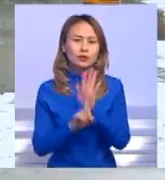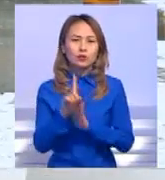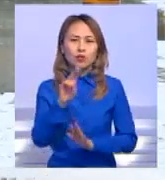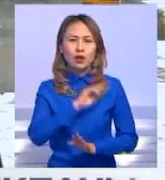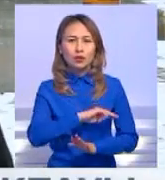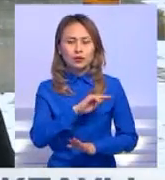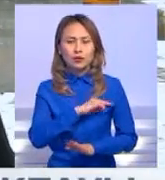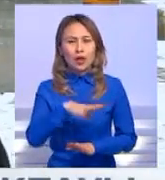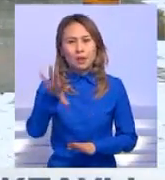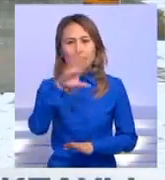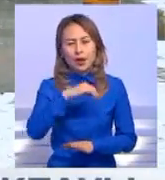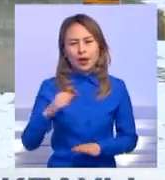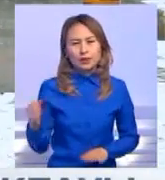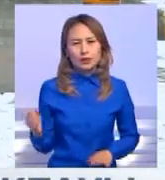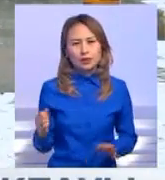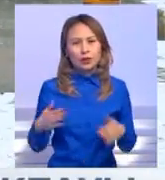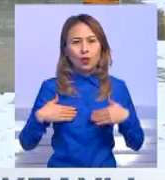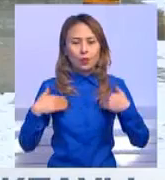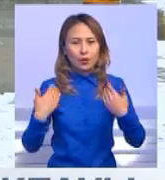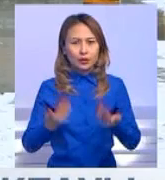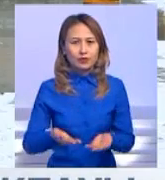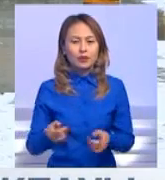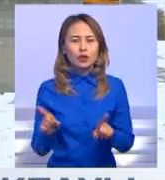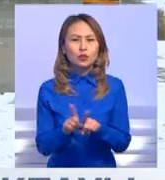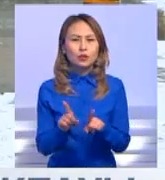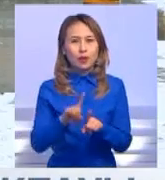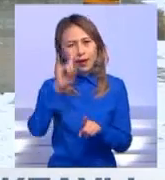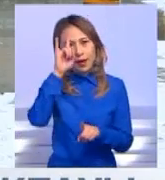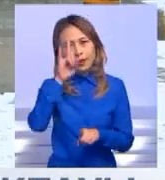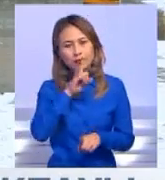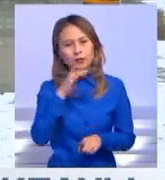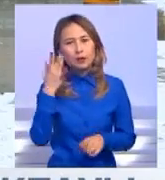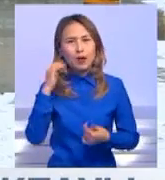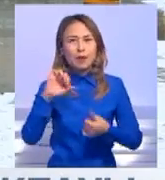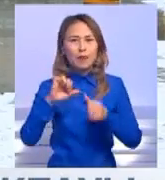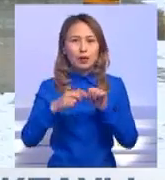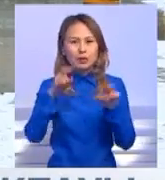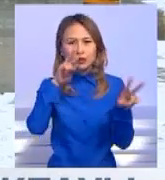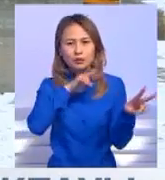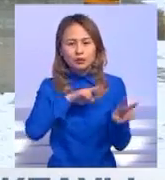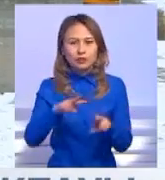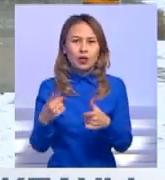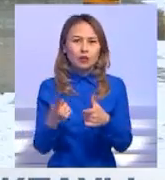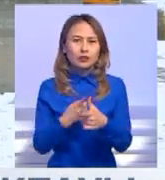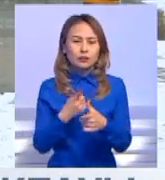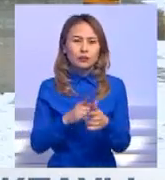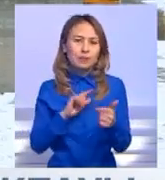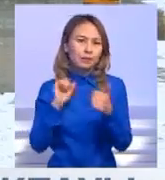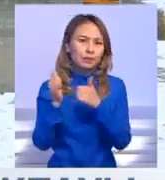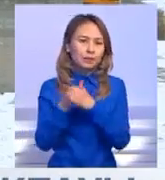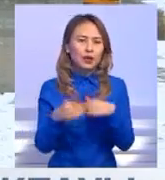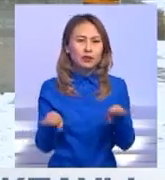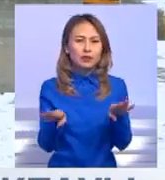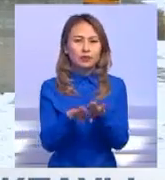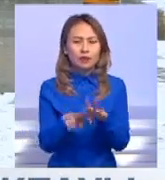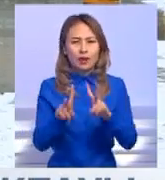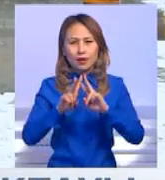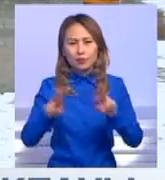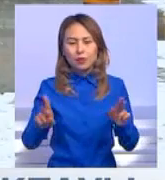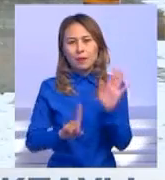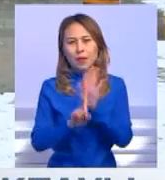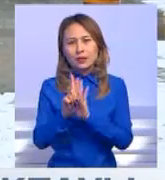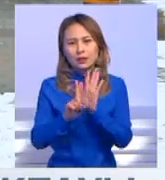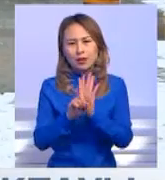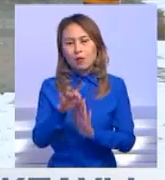атынан барлық әріптестерімді шын жүректен құттықтаймын. Қазақстан менің үнемі бақылап жүрген елдерімнің бірі. Біздің ортақ бастамаларымыз көп.